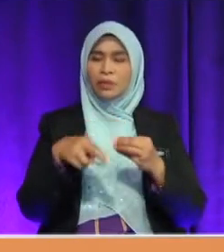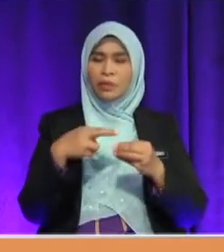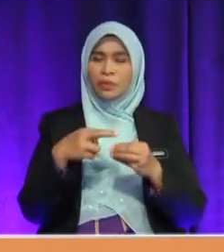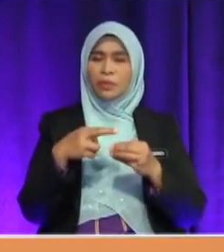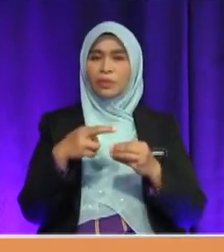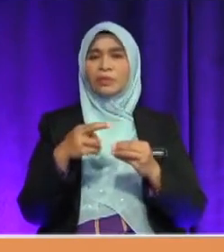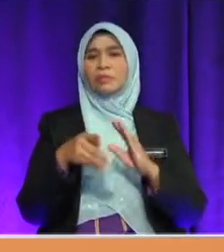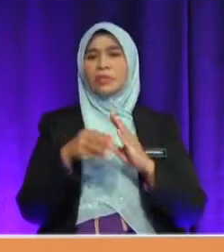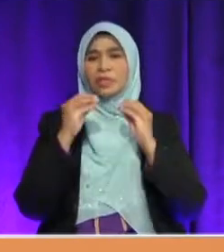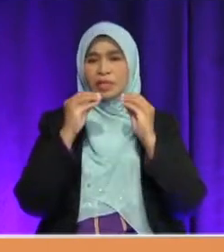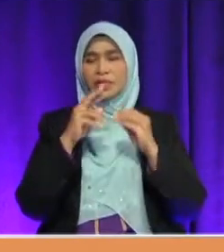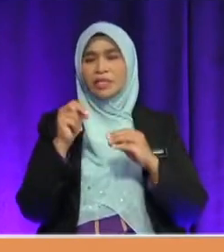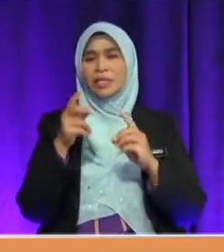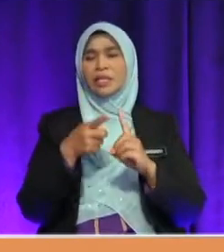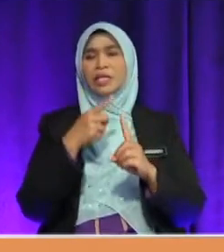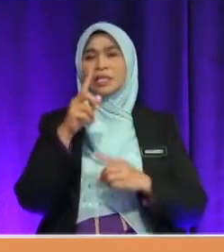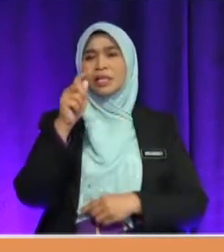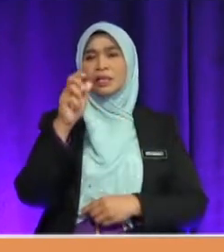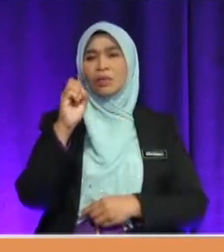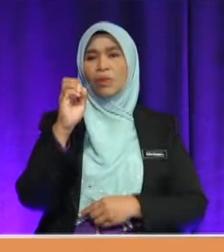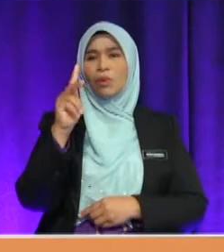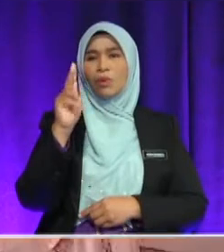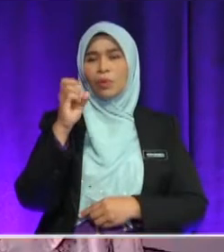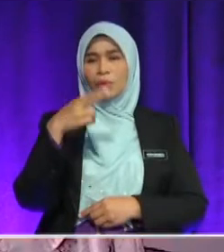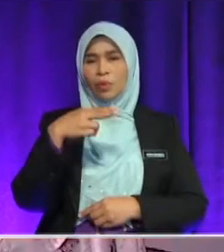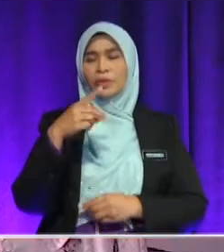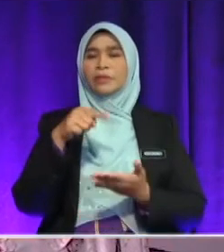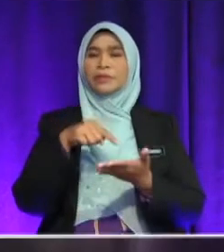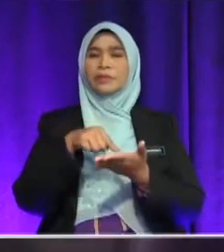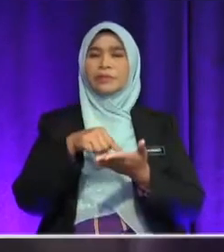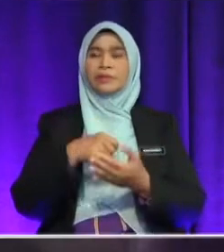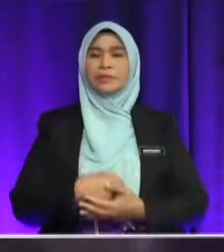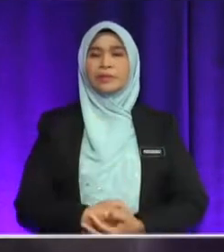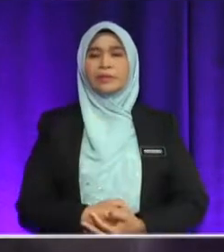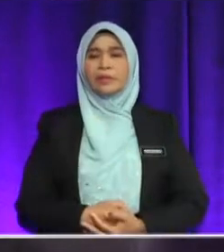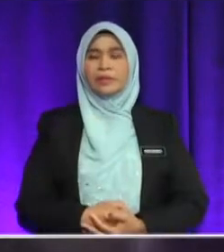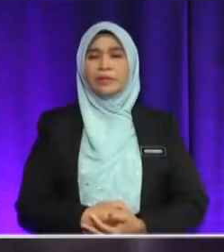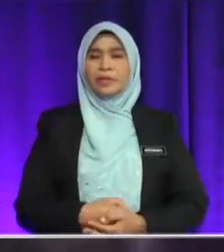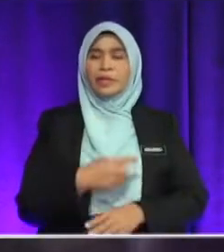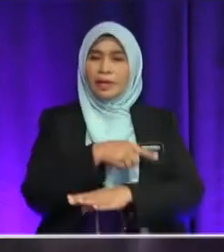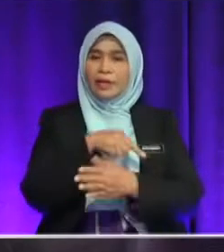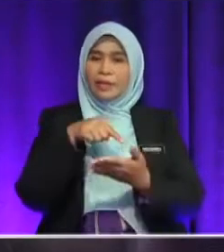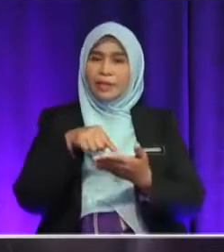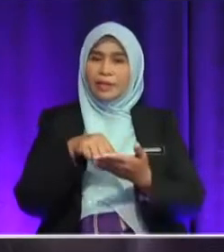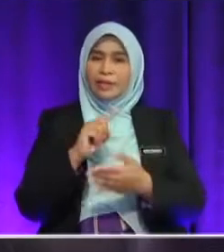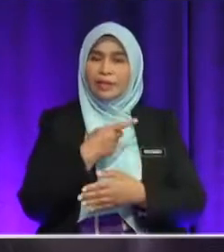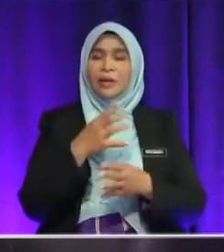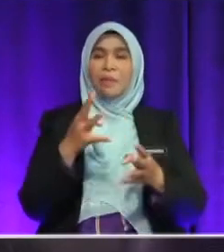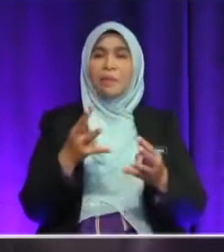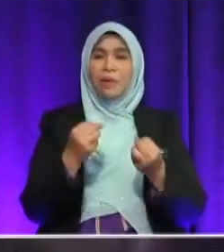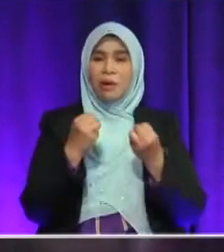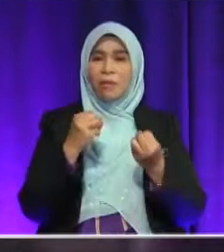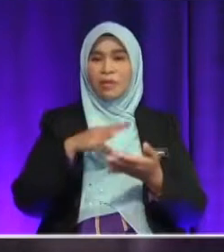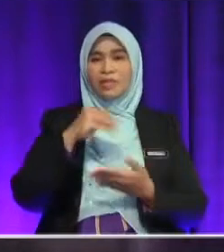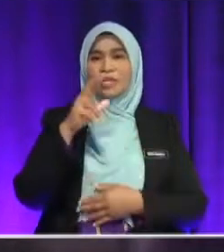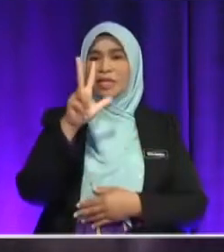keunggulan toko berapa tokoh-tokoh yang kita pelajari hari ini Hai hari ini kita belajar bahwa tokoh-tokoh itu copy